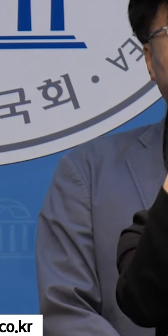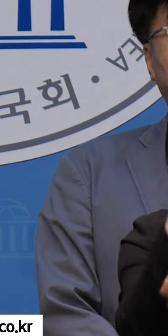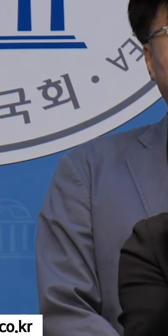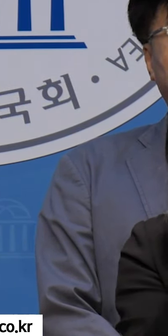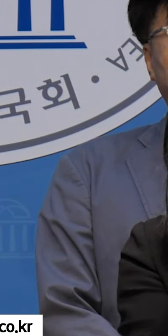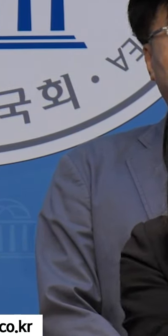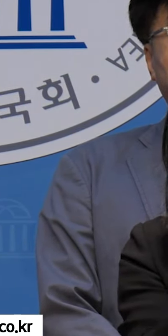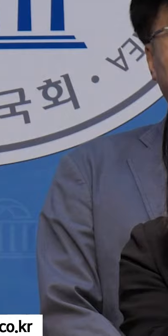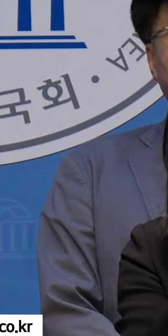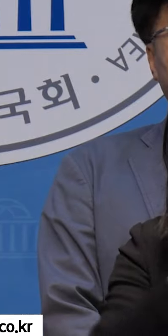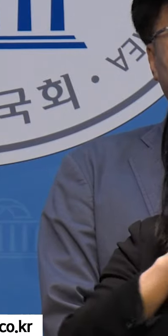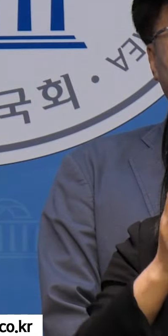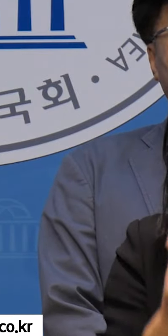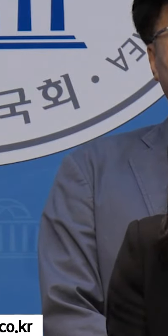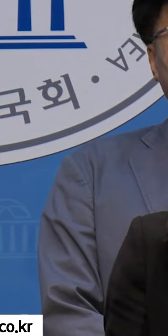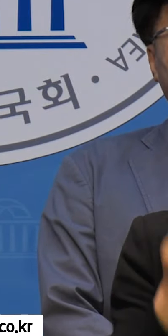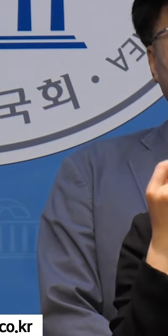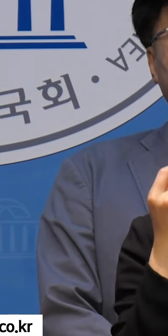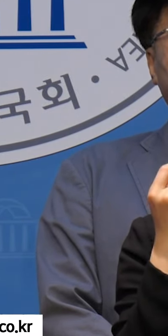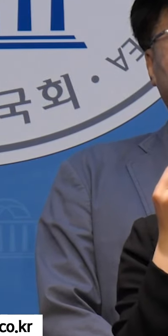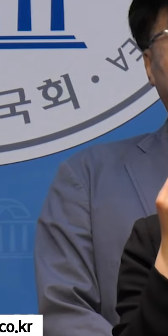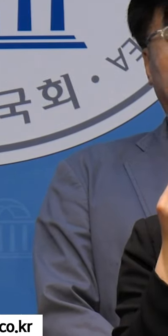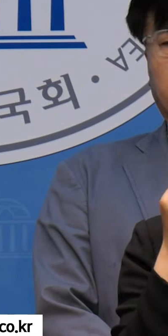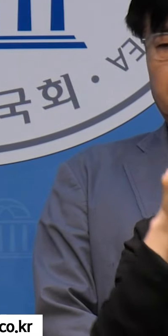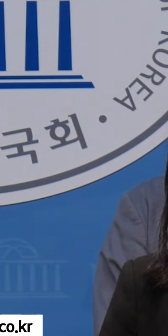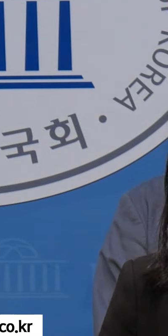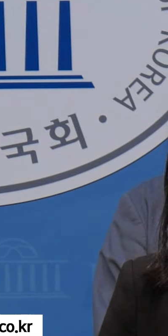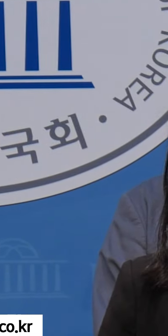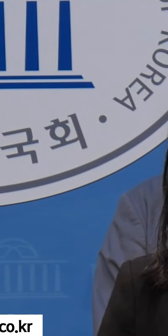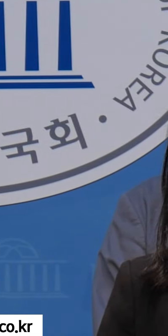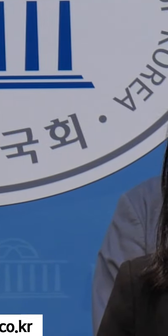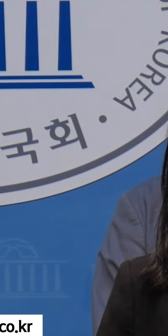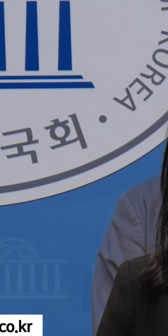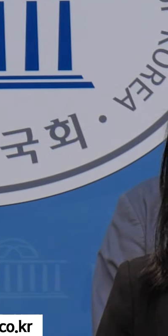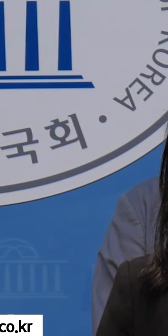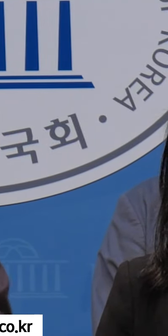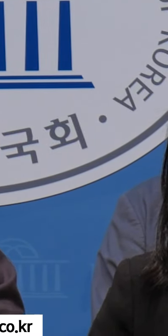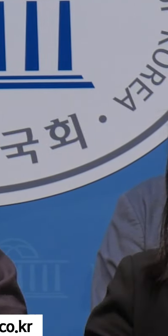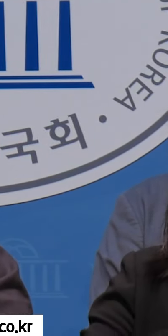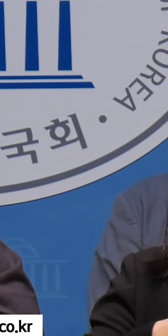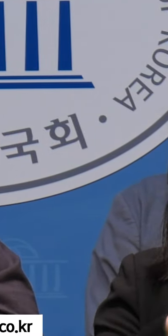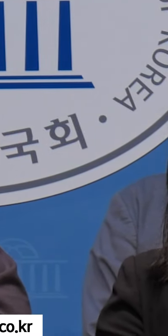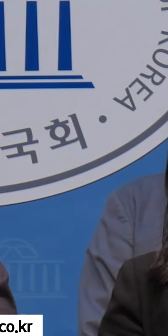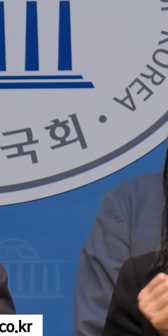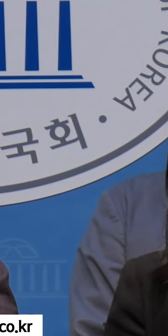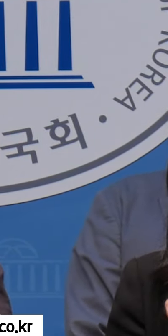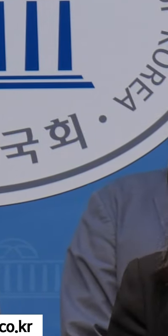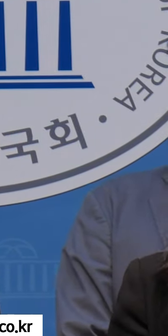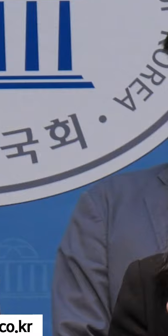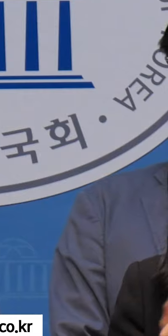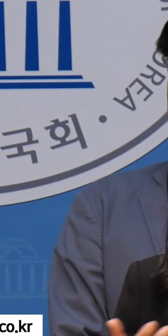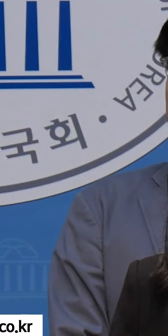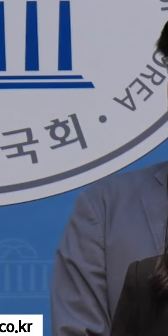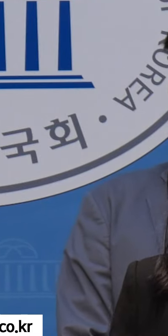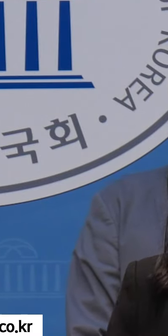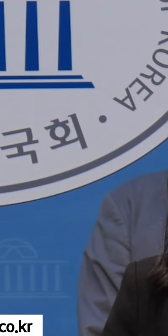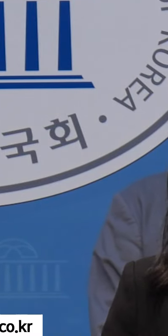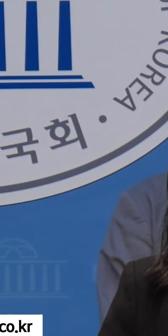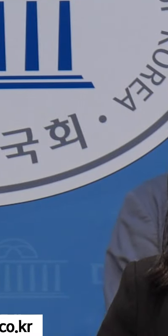개정 논의가 조속히 이루어질 수 있기를 기원합니다. 감사합니다. 예, 대구 경북에서 분권